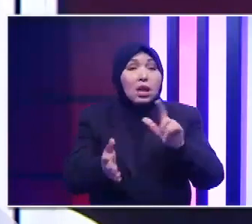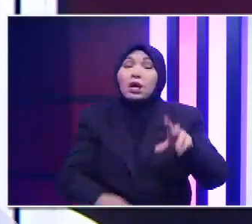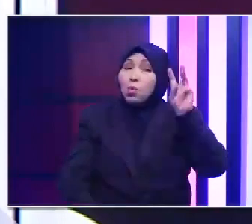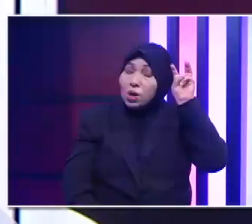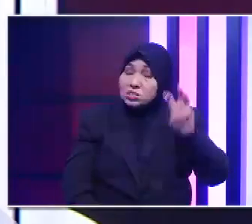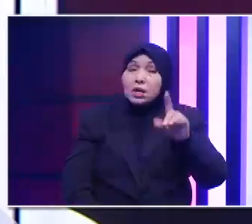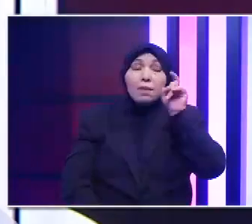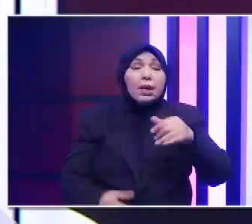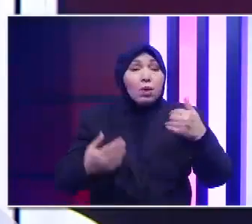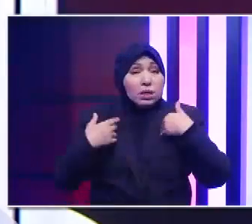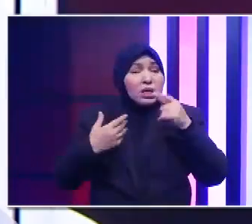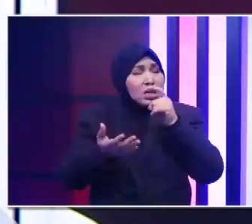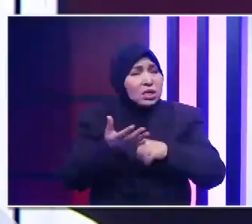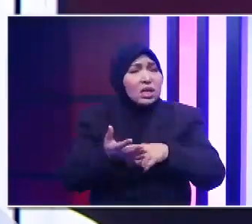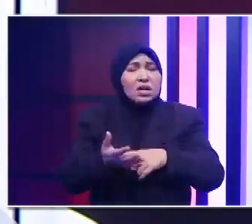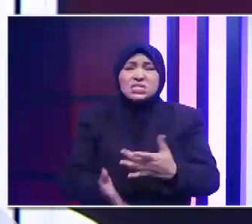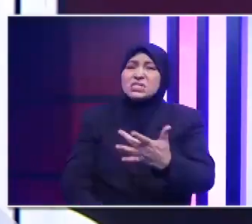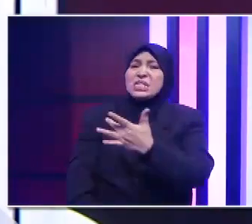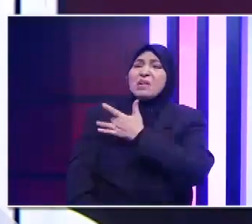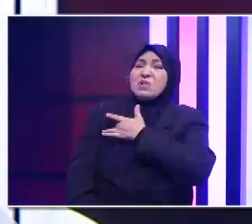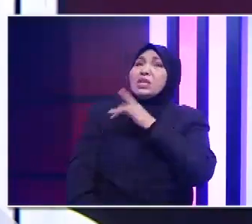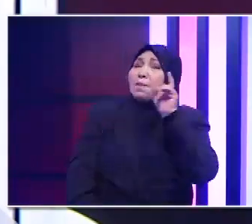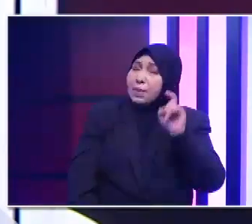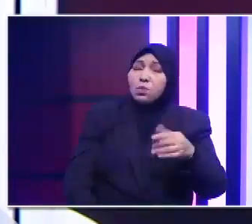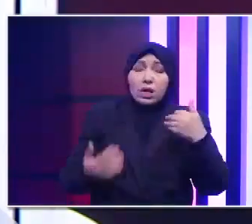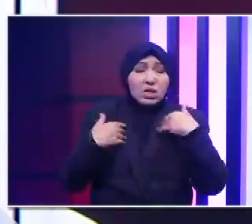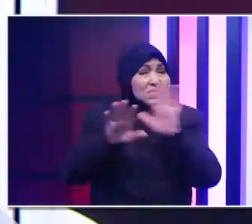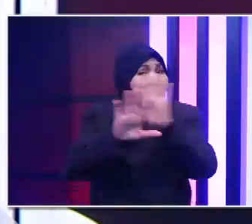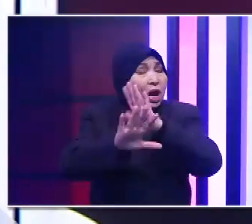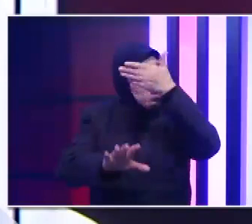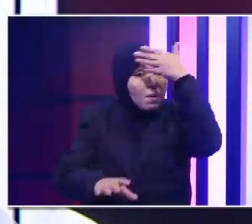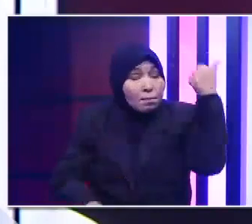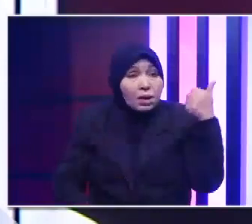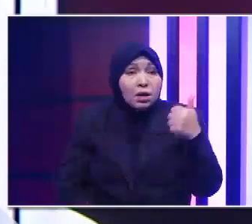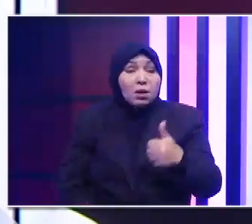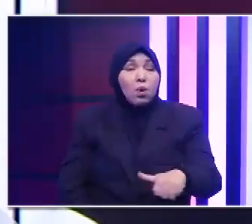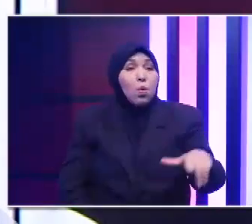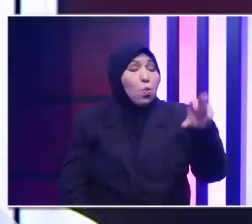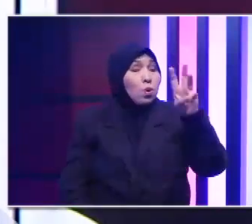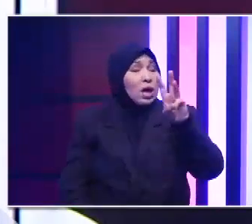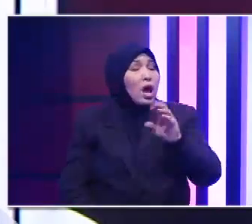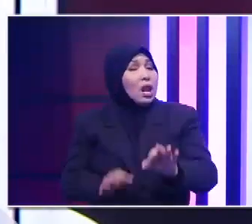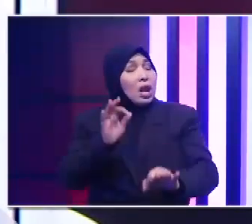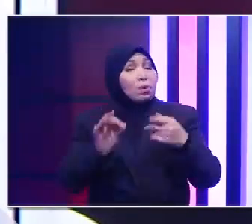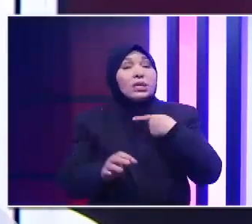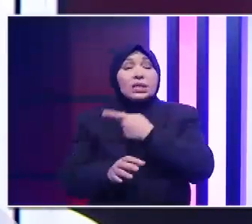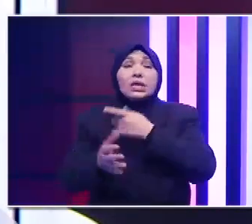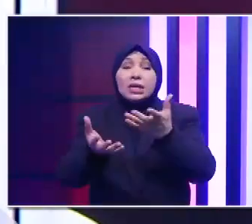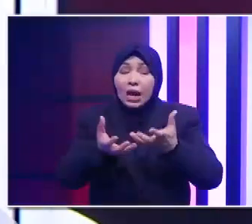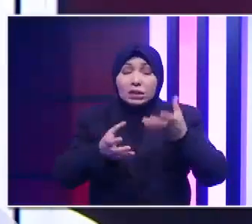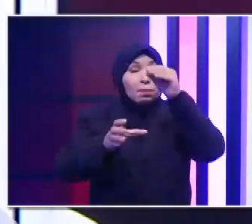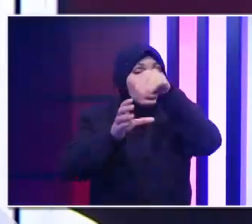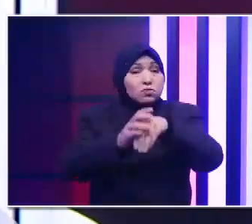kewajibannya perlu ada inilah desain Stevie tiyang perlu ada jangan lupa tonton washol Yakult mukminin kalau kita enak